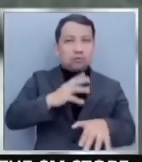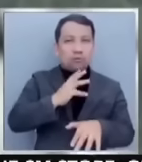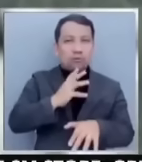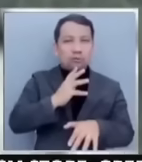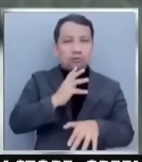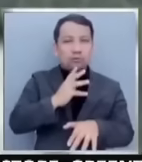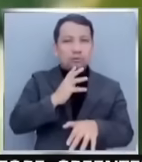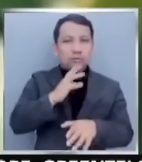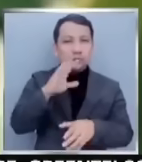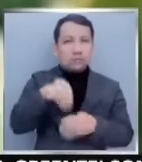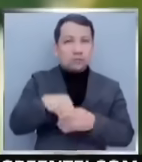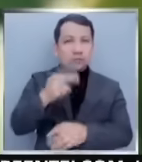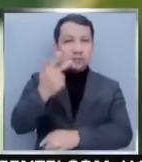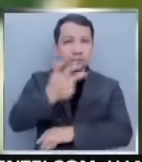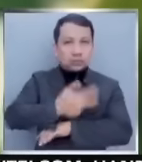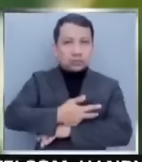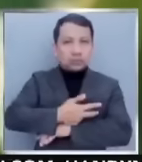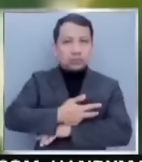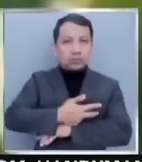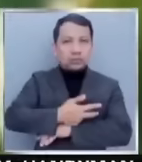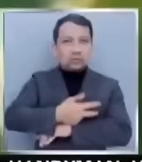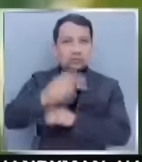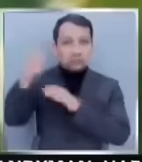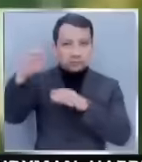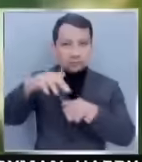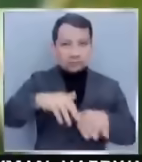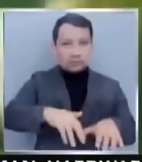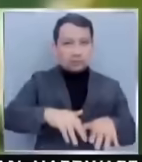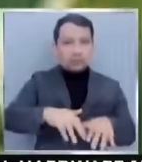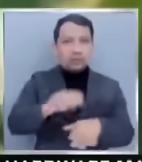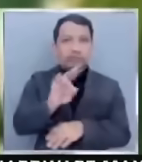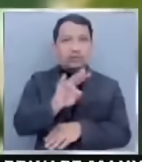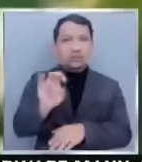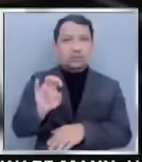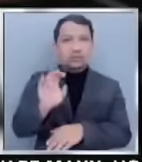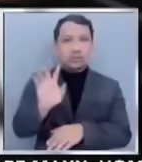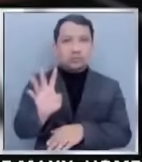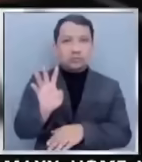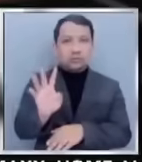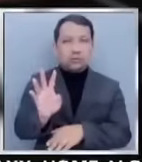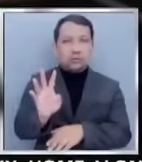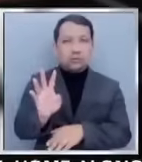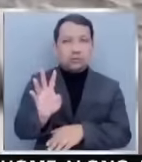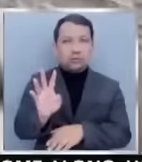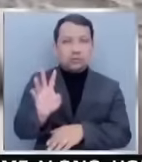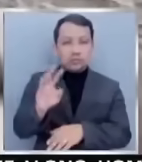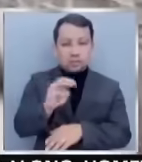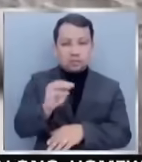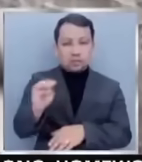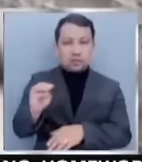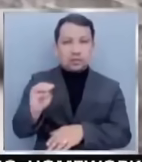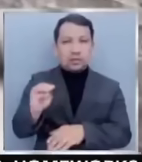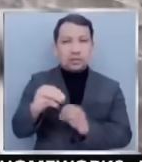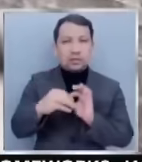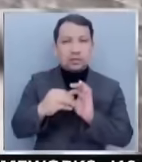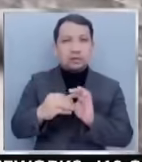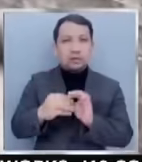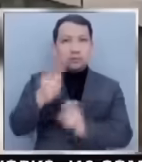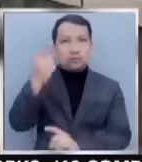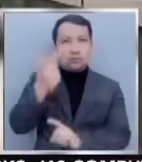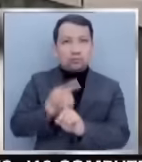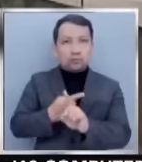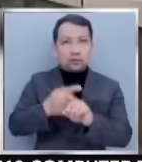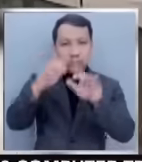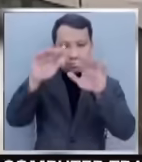loob ng 3 araw, umabot sa mahigit 740 millimeters. Katumbas na iyan ng isang buwang ulan base